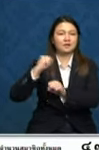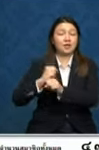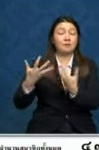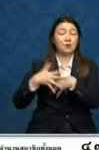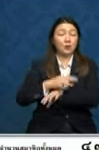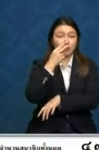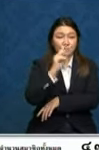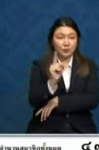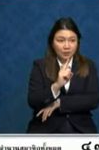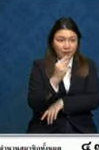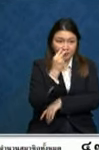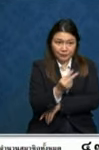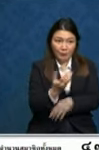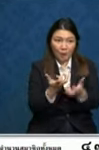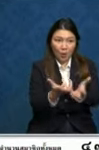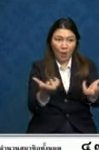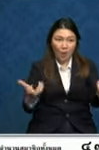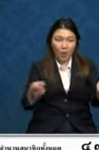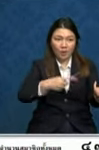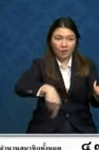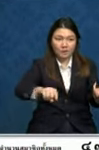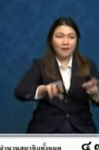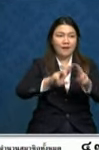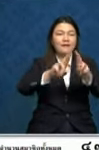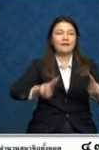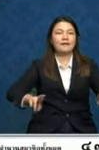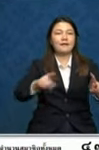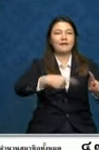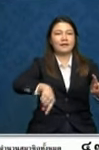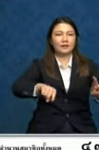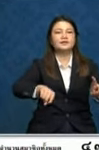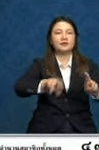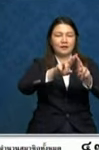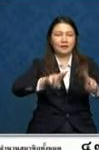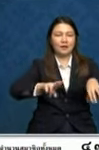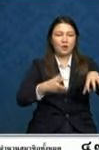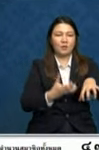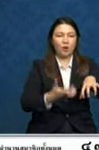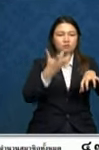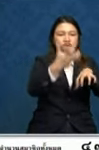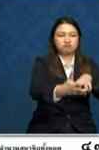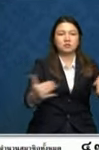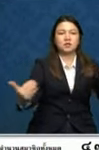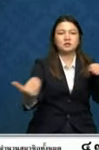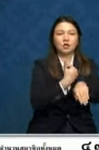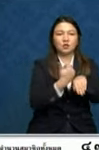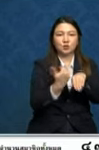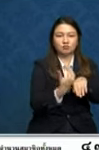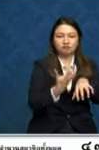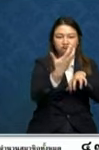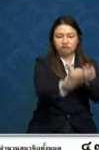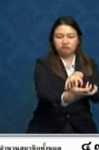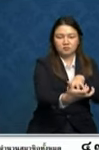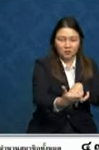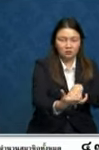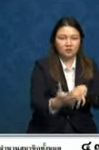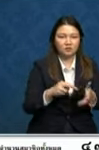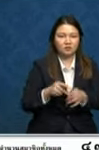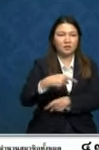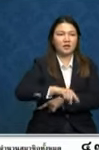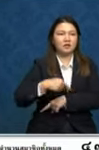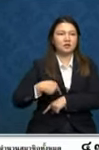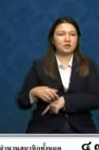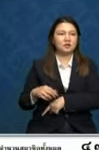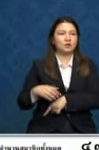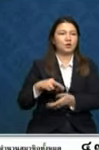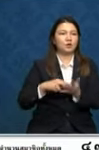ที่ตรวจสอบข้อเท็จจริงเรื่องร้านค้าวางสิ่งของกีดขวางทางจราจรเหตุการณ์ถัดมาครับท่านจัดเจ้าหน้าที่ก